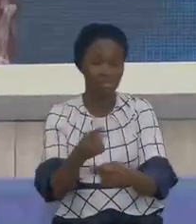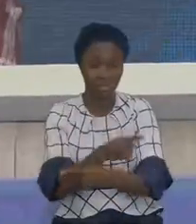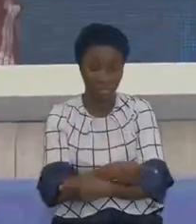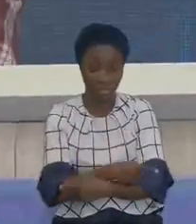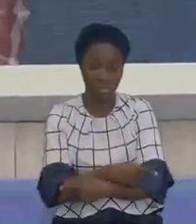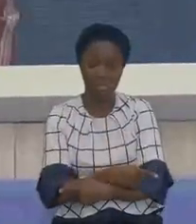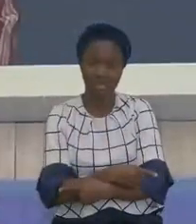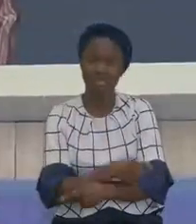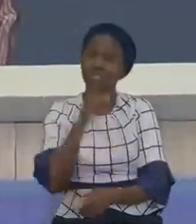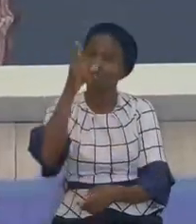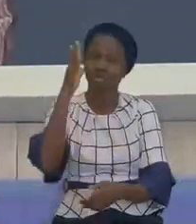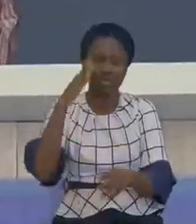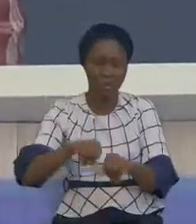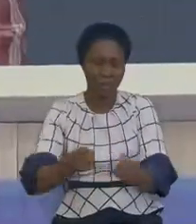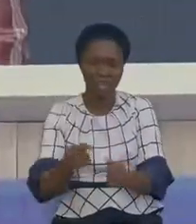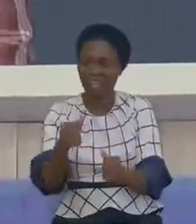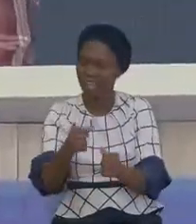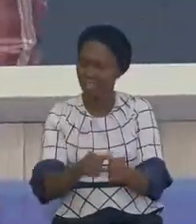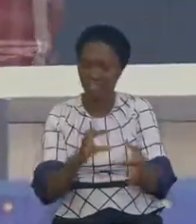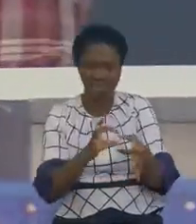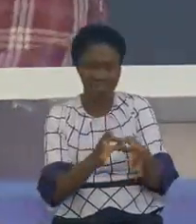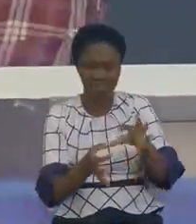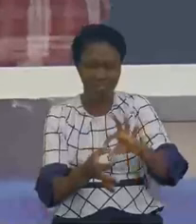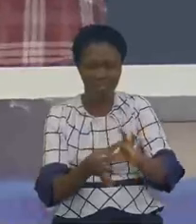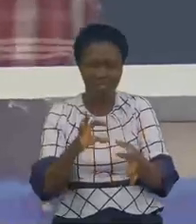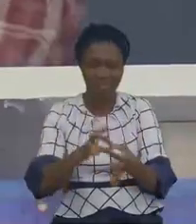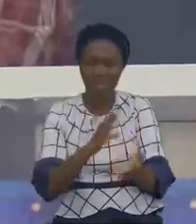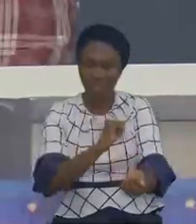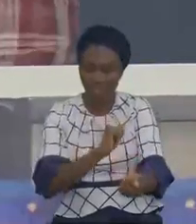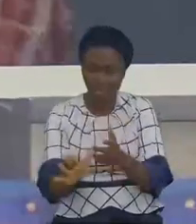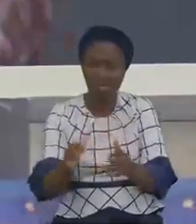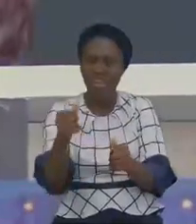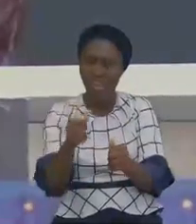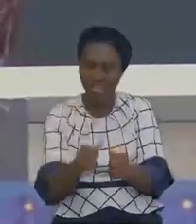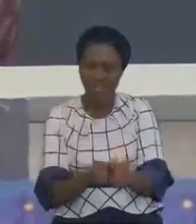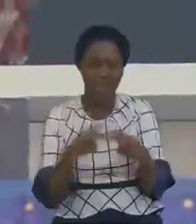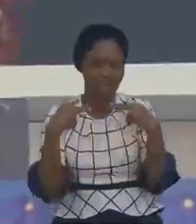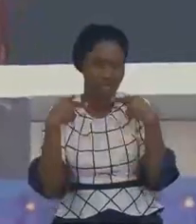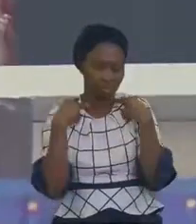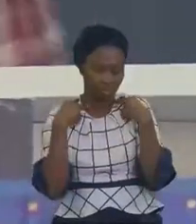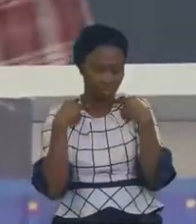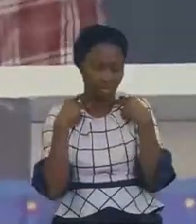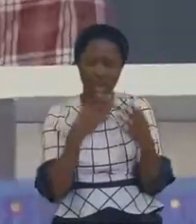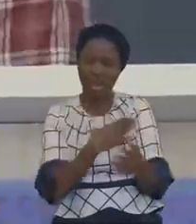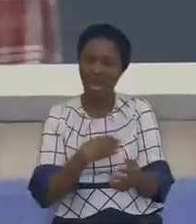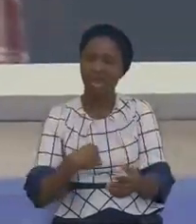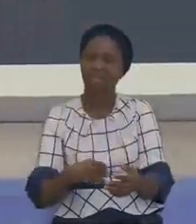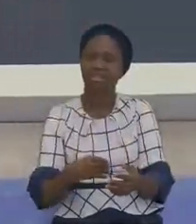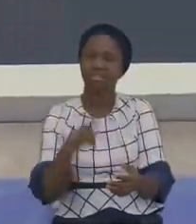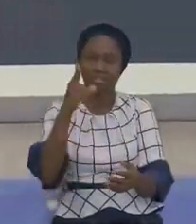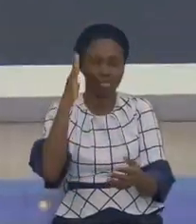chaînes. Détruis tous les jougs. Et élève chacun plus